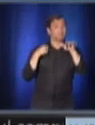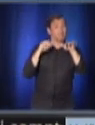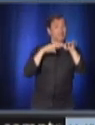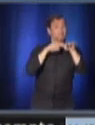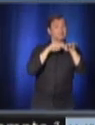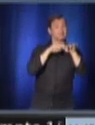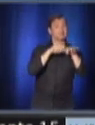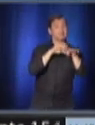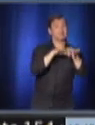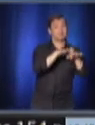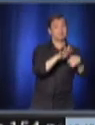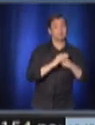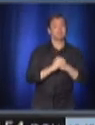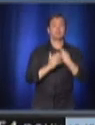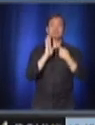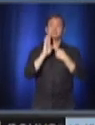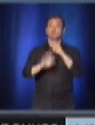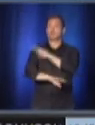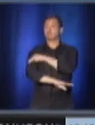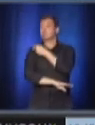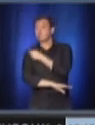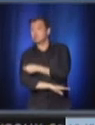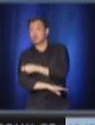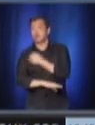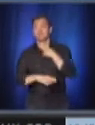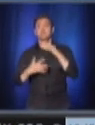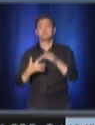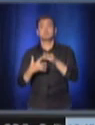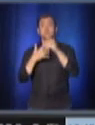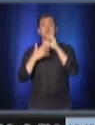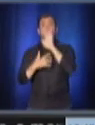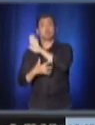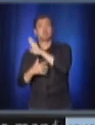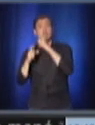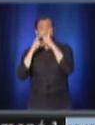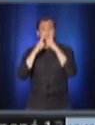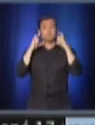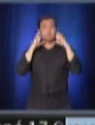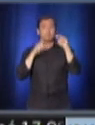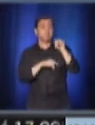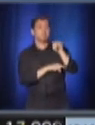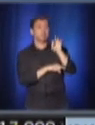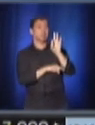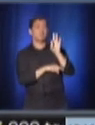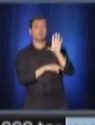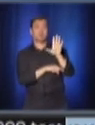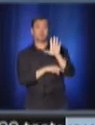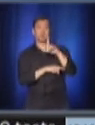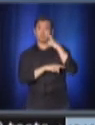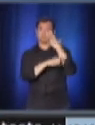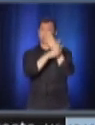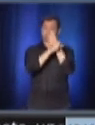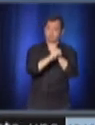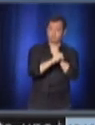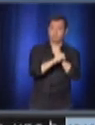de l'aérosol. Et dans certaines procédures, pour les médecins, on recommande le masque N95 contre l'aérosol.